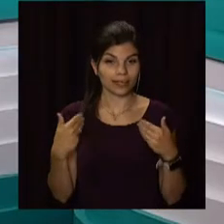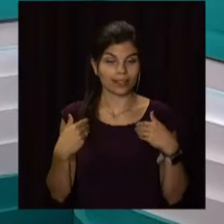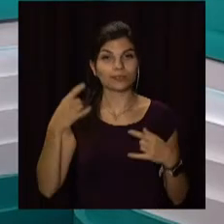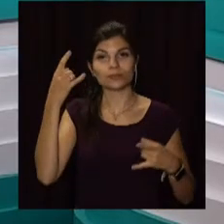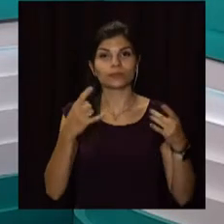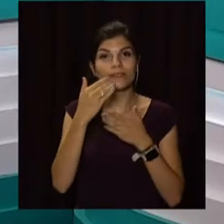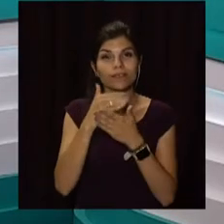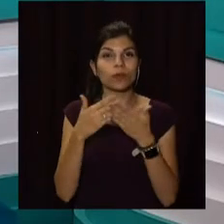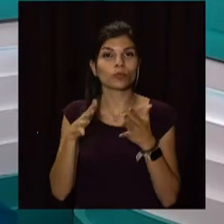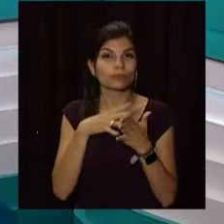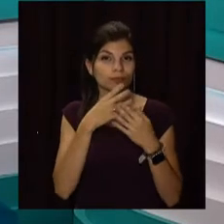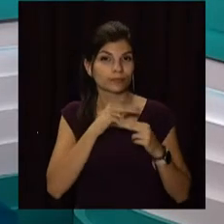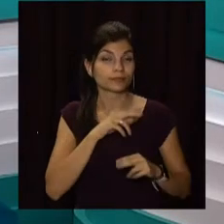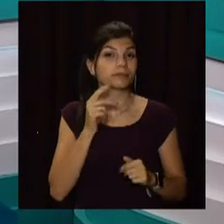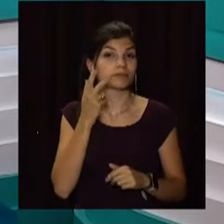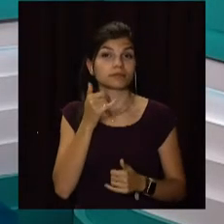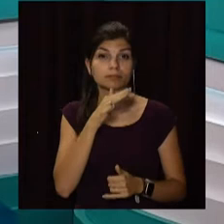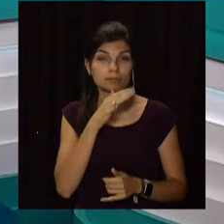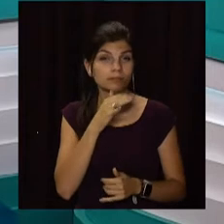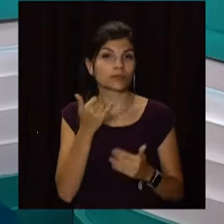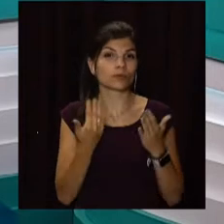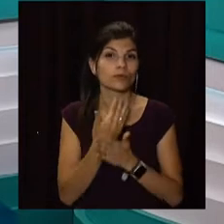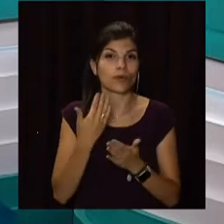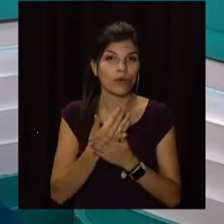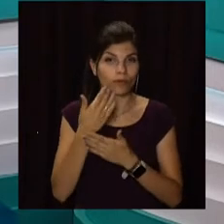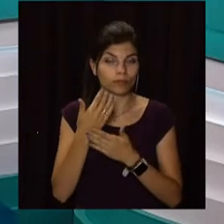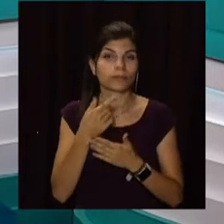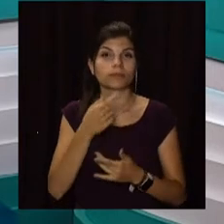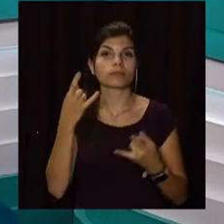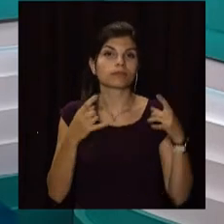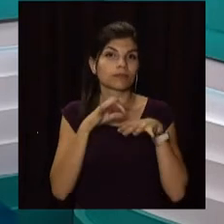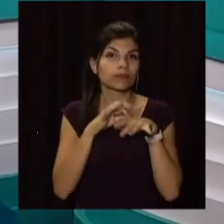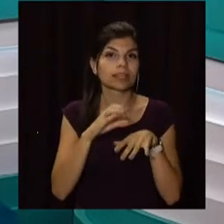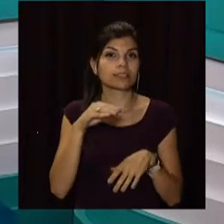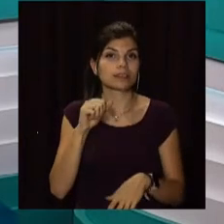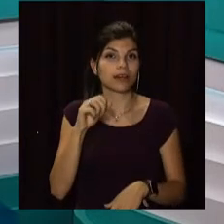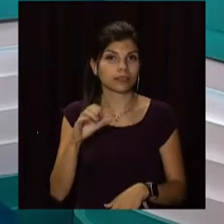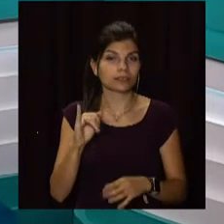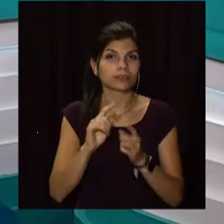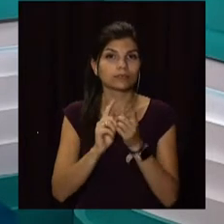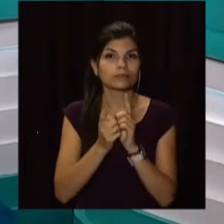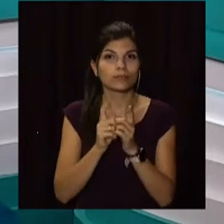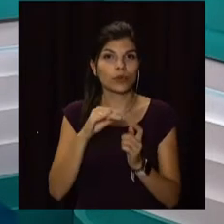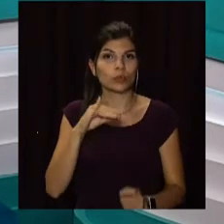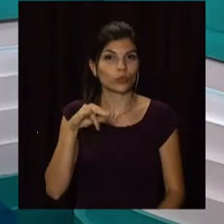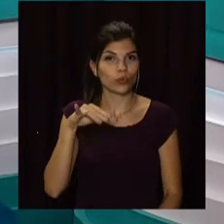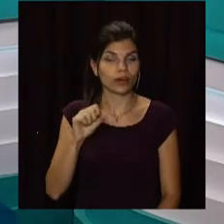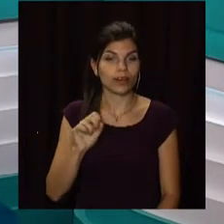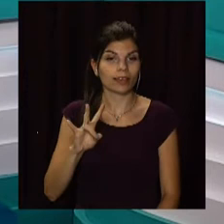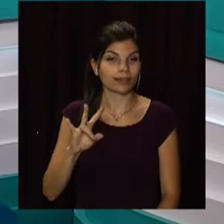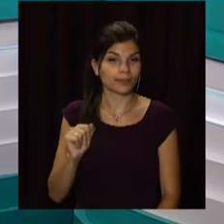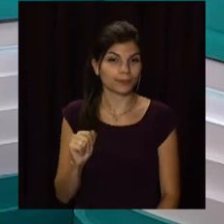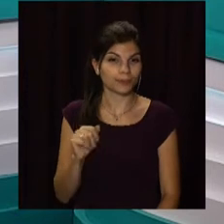Вітаю, відкритий продовжує свою роботу. Як завжди, у цій порі випуск новин. У студії для вас працюють Стас Коновалов та сурдоперекладачка